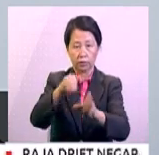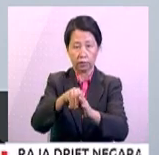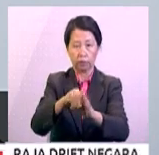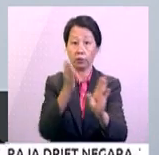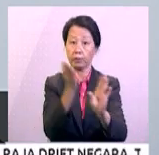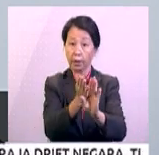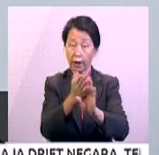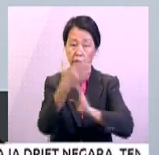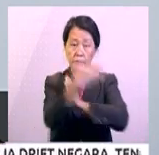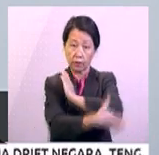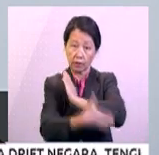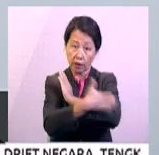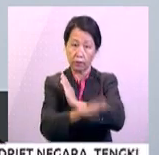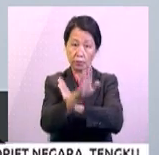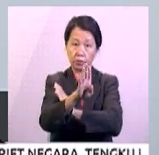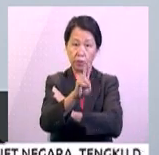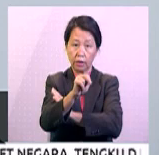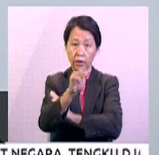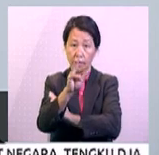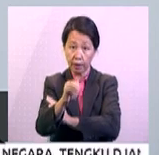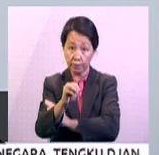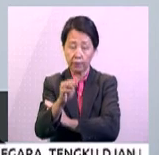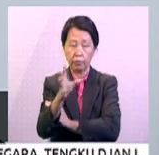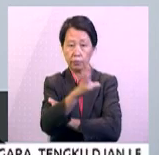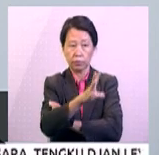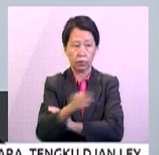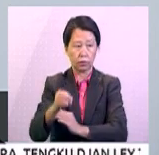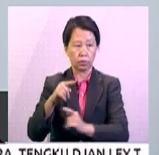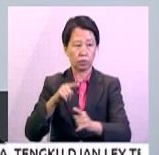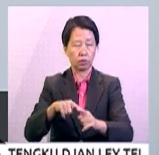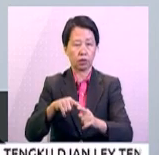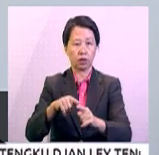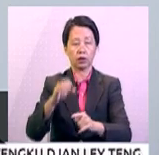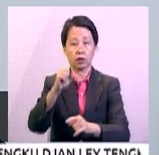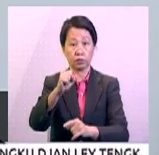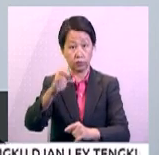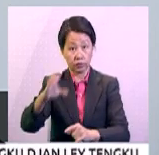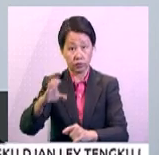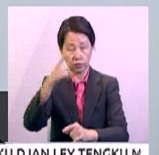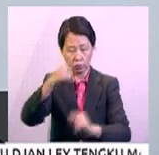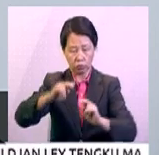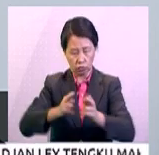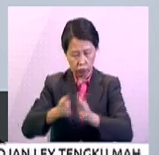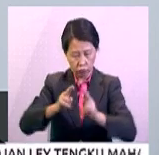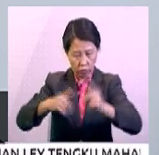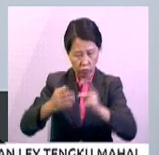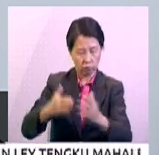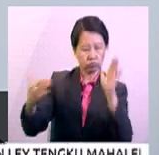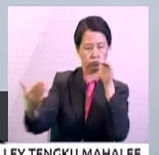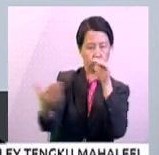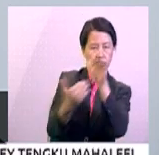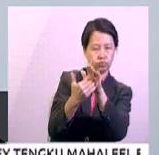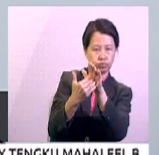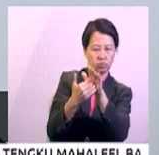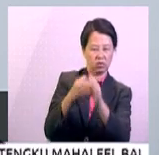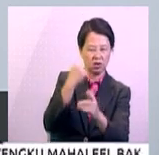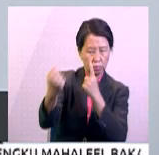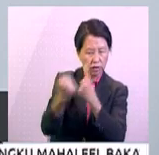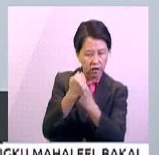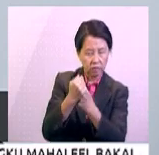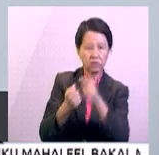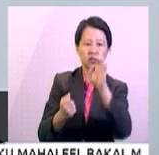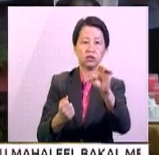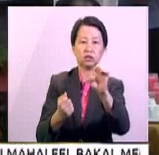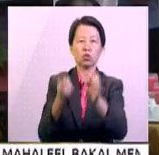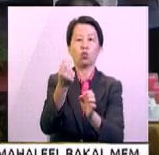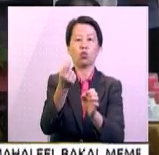Negara dan Suruhanjaya Security dalam usaha meningkatkan pencegahan jenayah penipuan e-kewangan